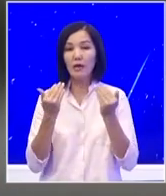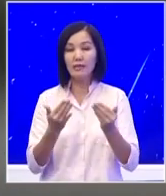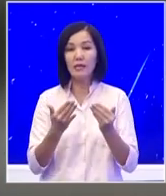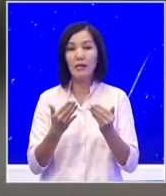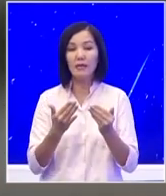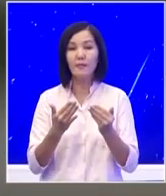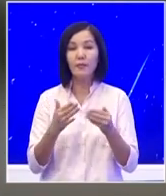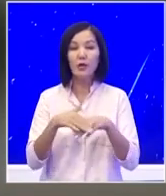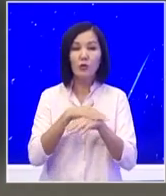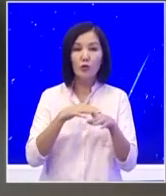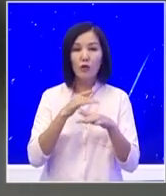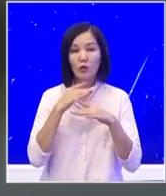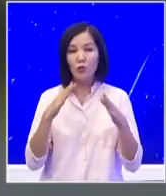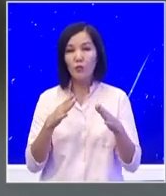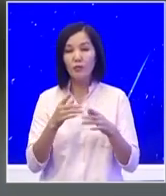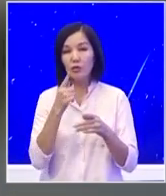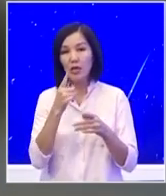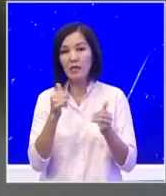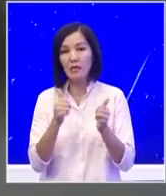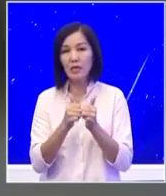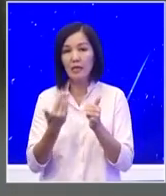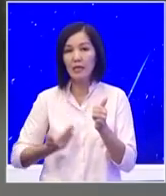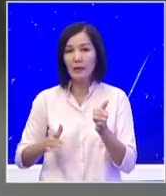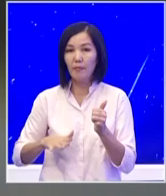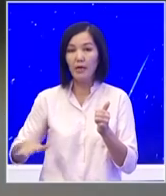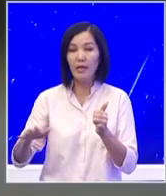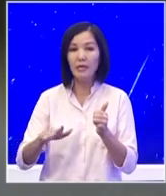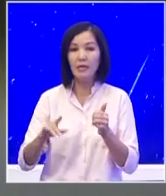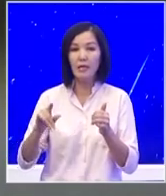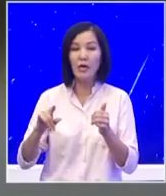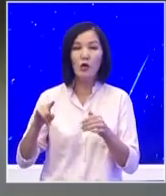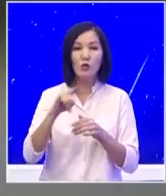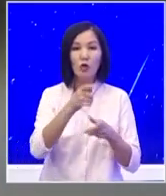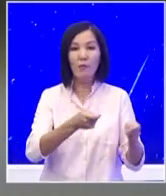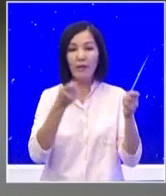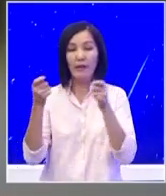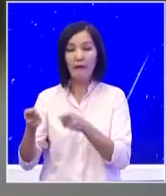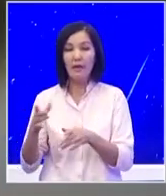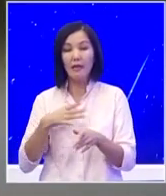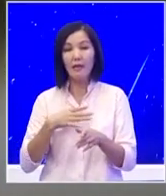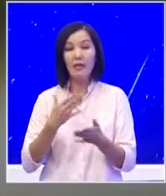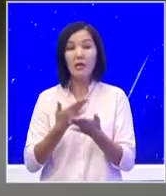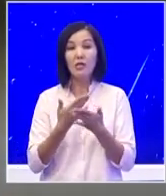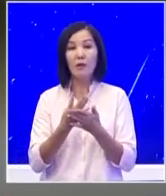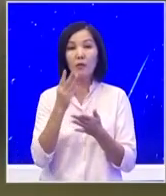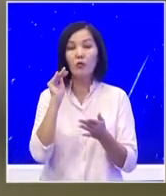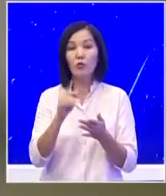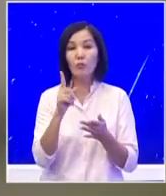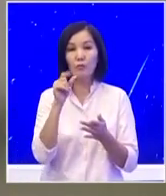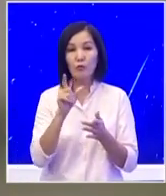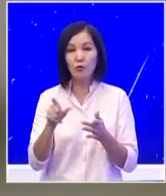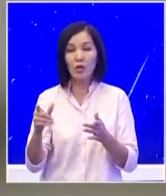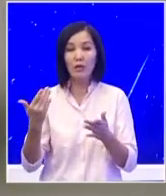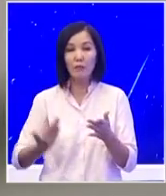Мамандар тұрғындардың басым бөлігін жақын маңдағы елді мекендерге ұшақпен тасымалдаған. Ред-Лейкте шамамен 4100 адам